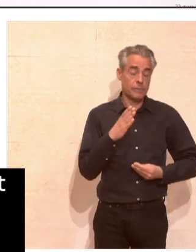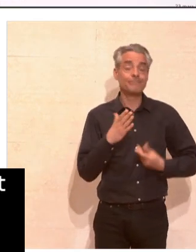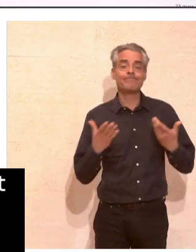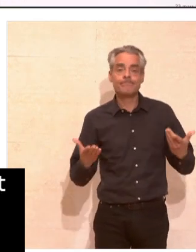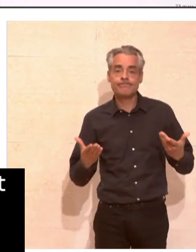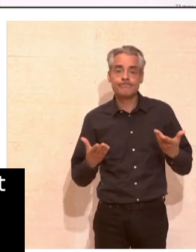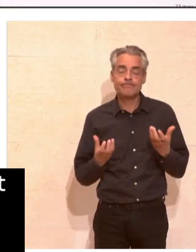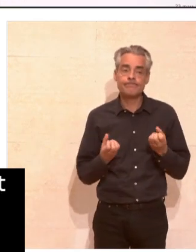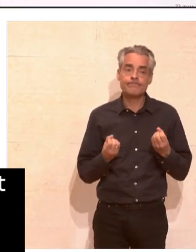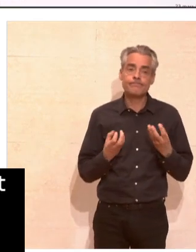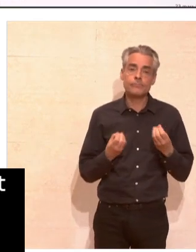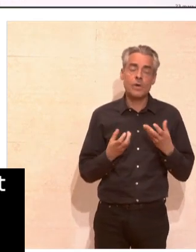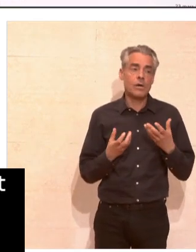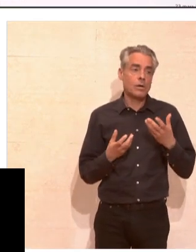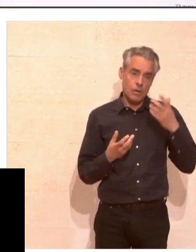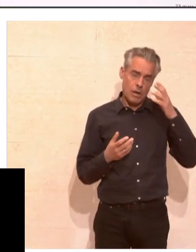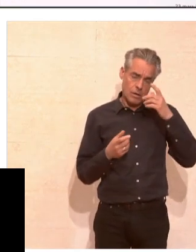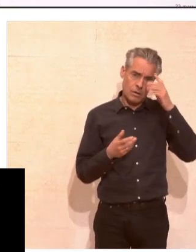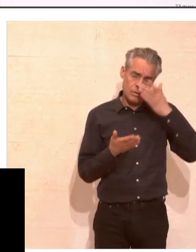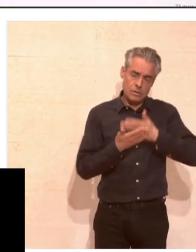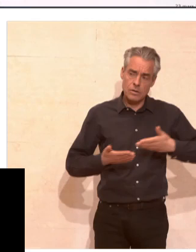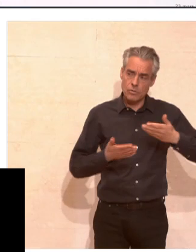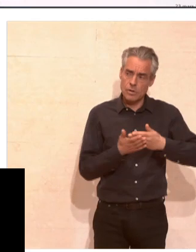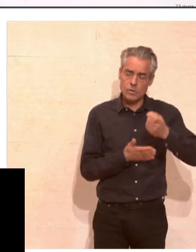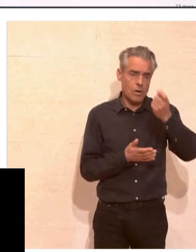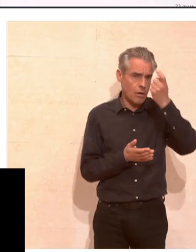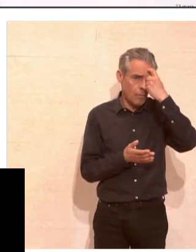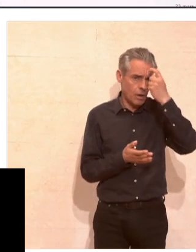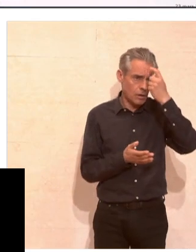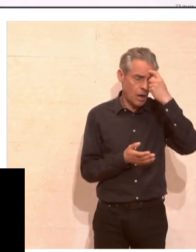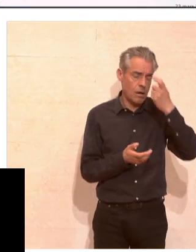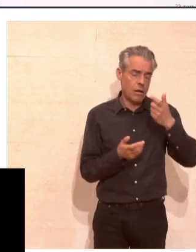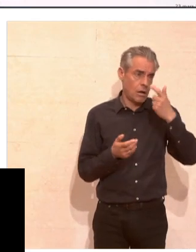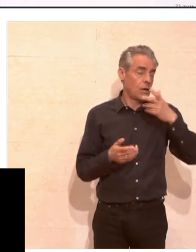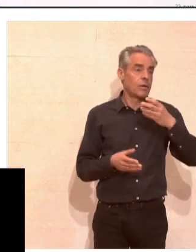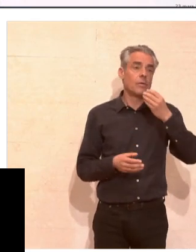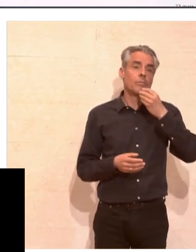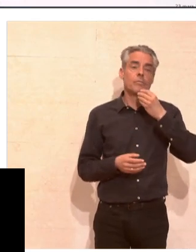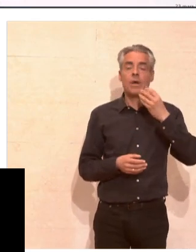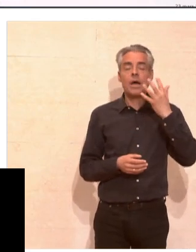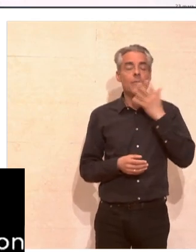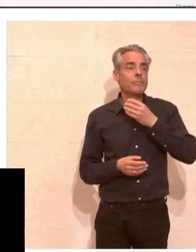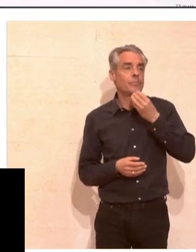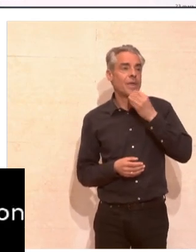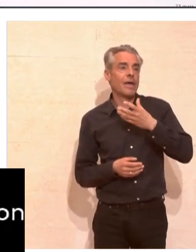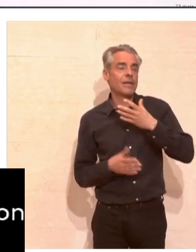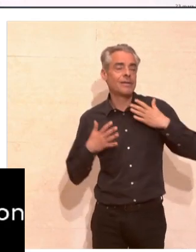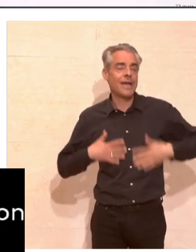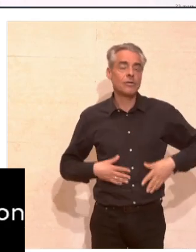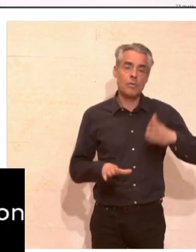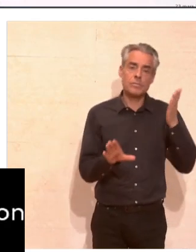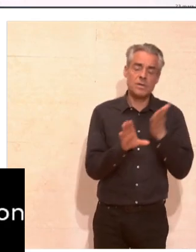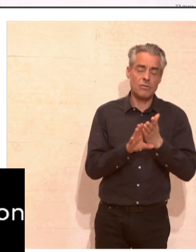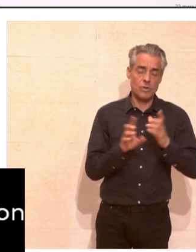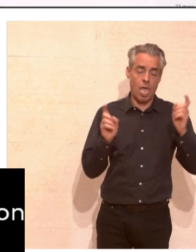sommeil, donc sur une longue période de temps, on va avoir une dégradation des scores de bien-être psychologique qui comprennent l'anxiété, l'humeur, l'irritabilité,